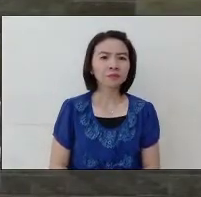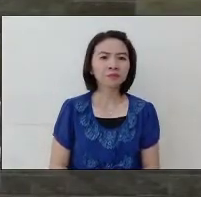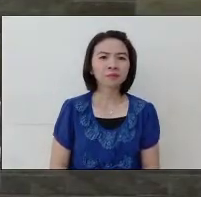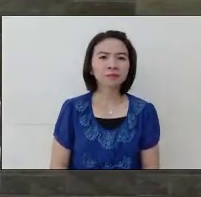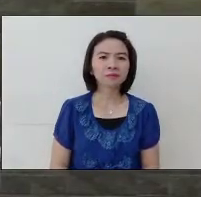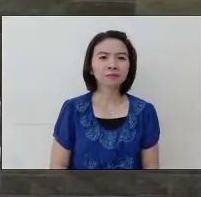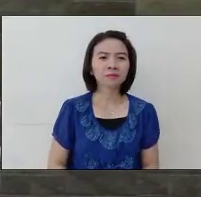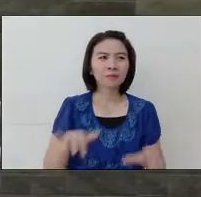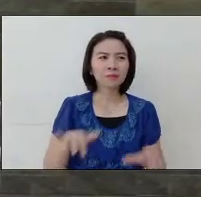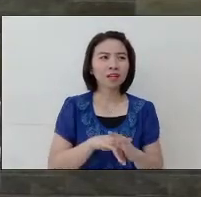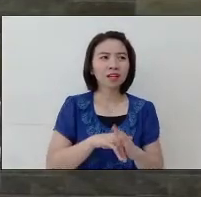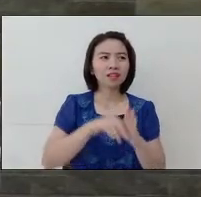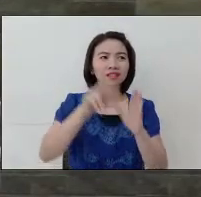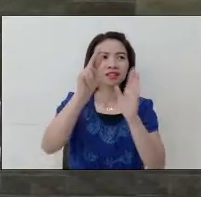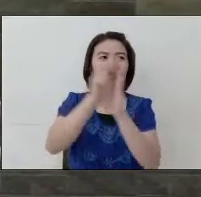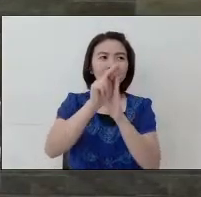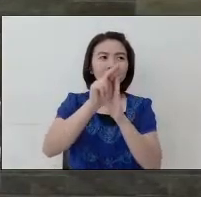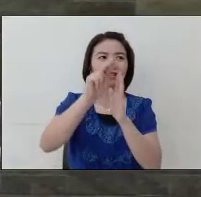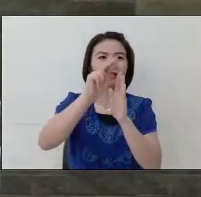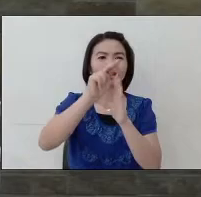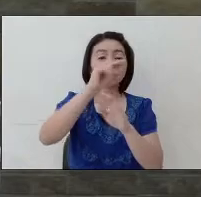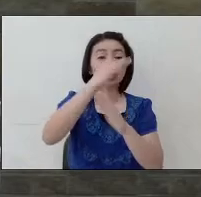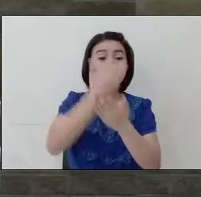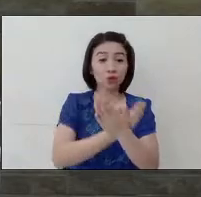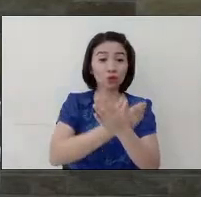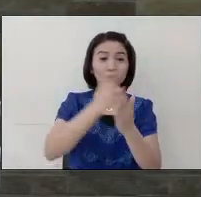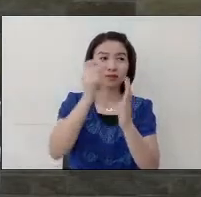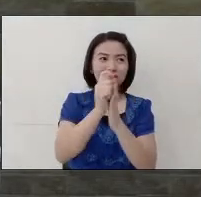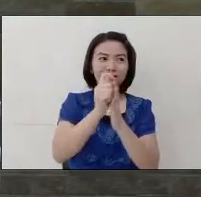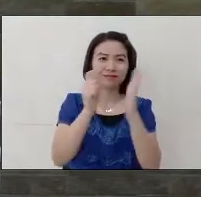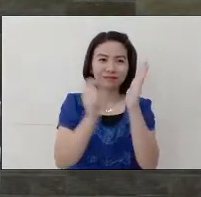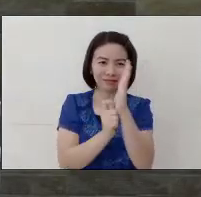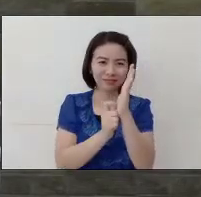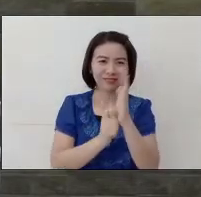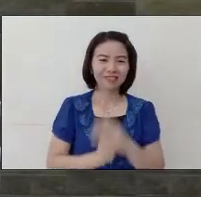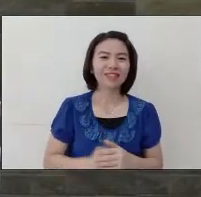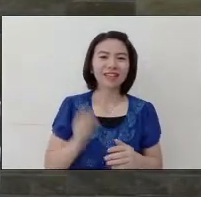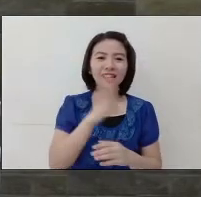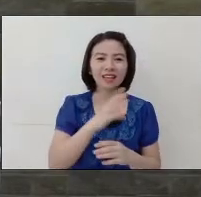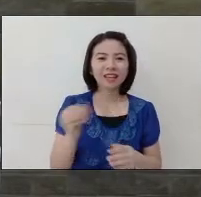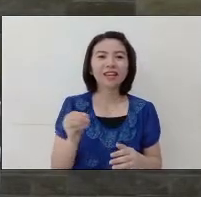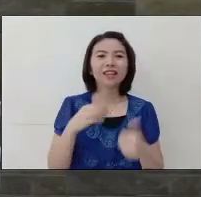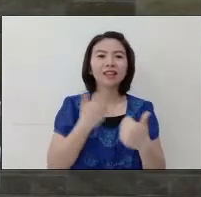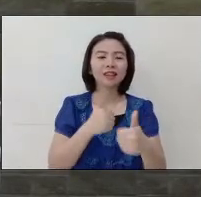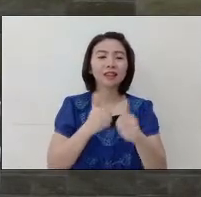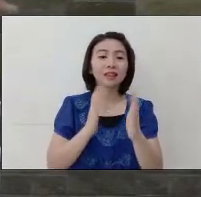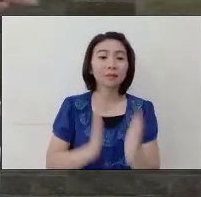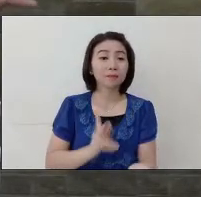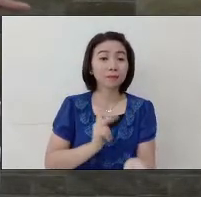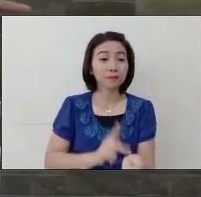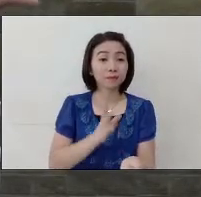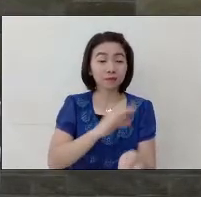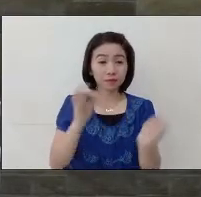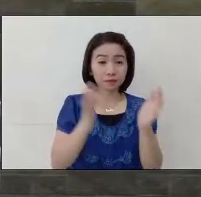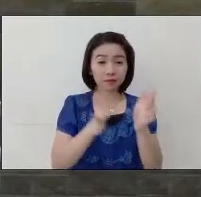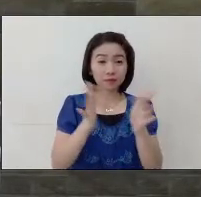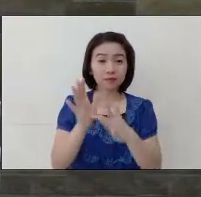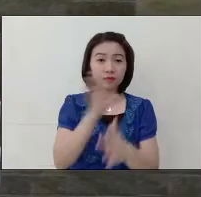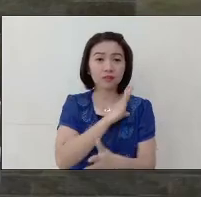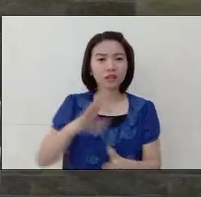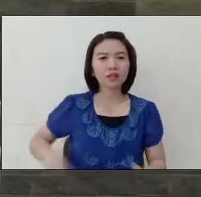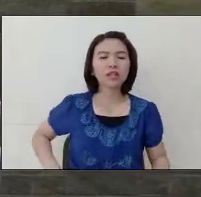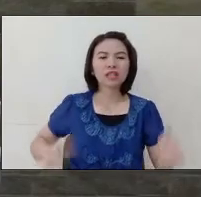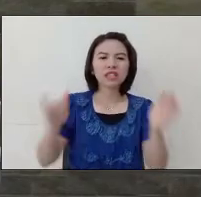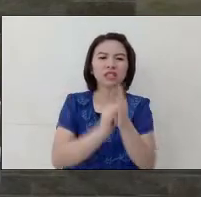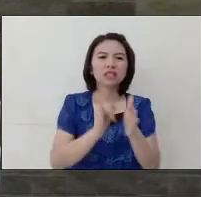Testament, I'm talking about maging sa Panginoong Jesucristo at sa kay Apostle Pablo, ganun ho ang usapin.